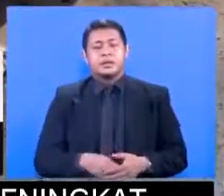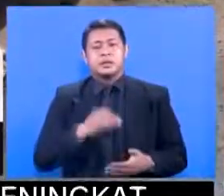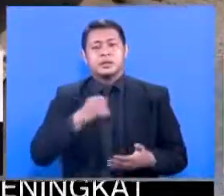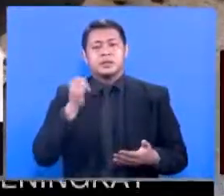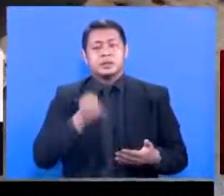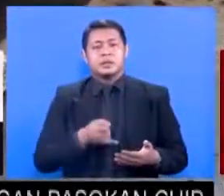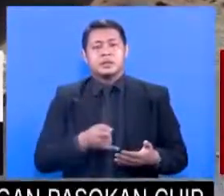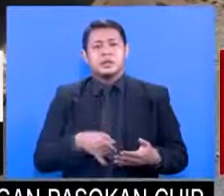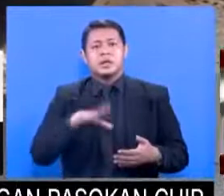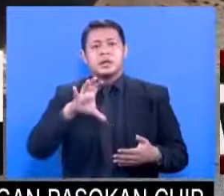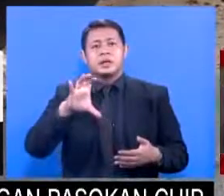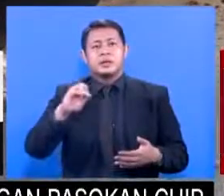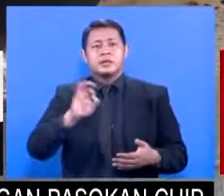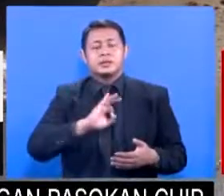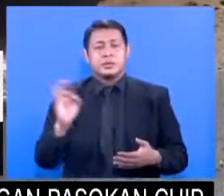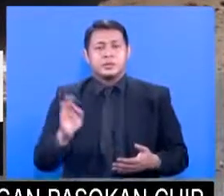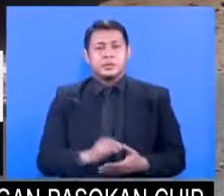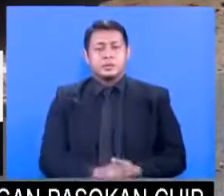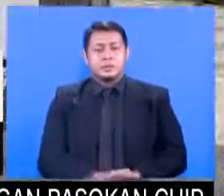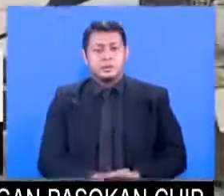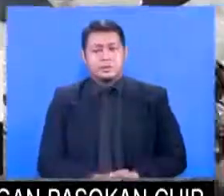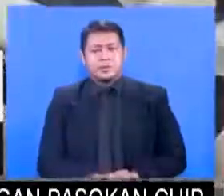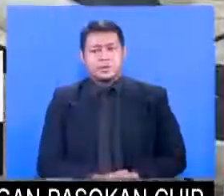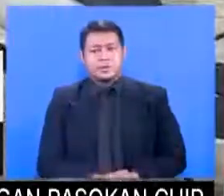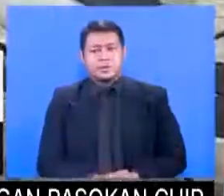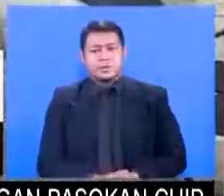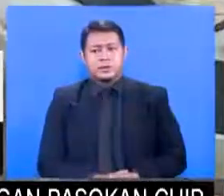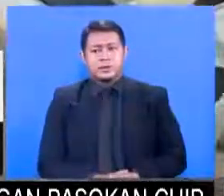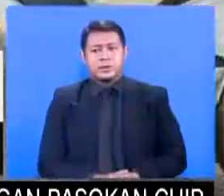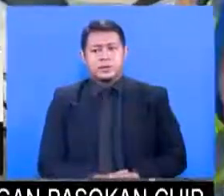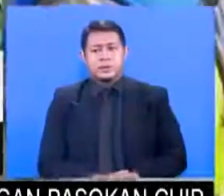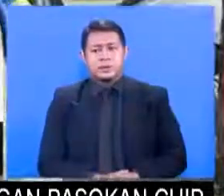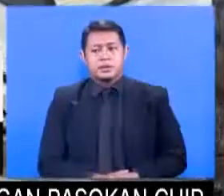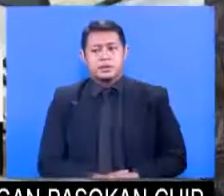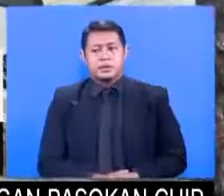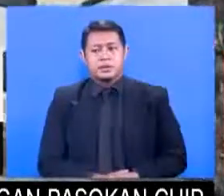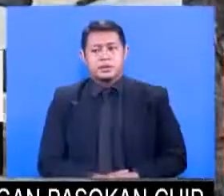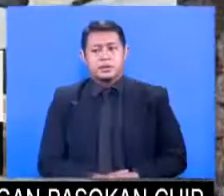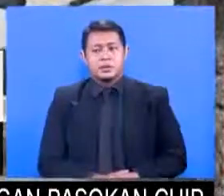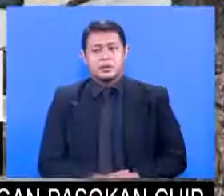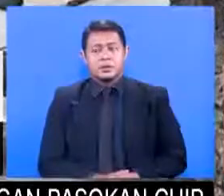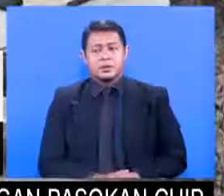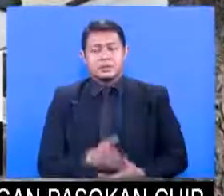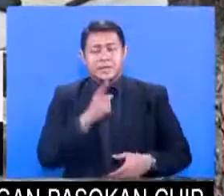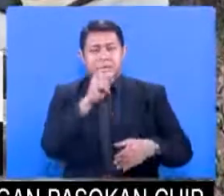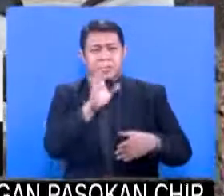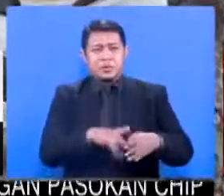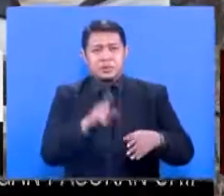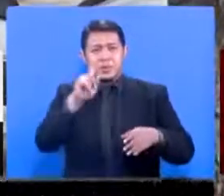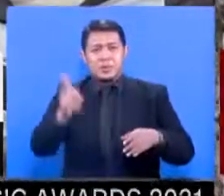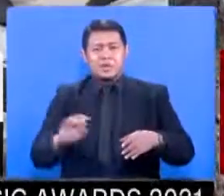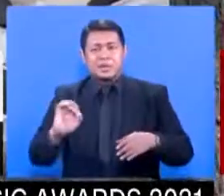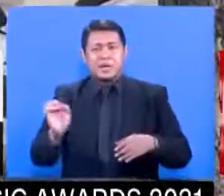denda Rp500.000. Sebenarnya nggak ada sampai 1 menit. Tidak ada 1 menit saya parkir. Bayangin